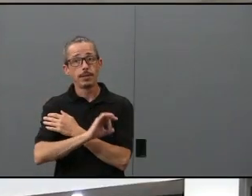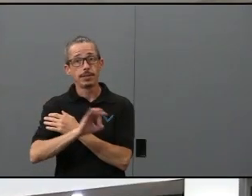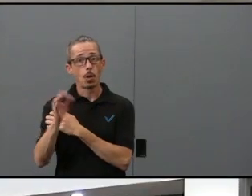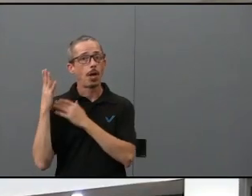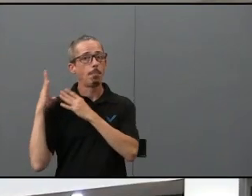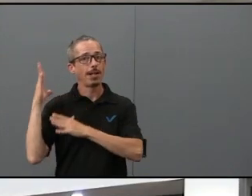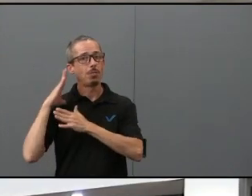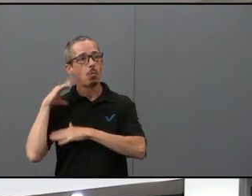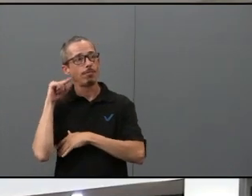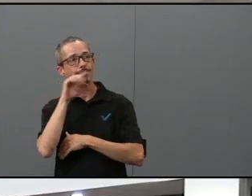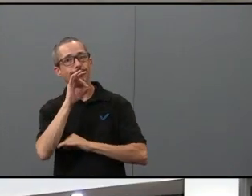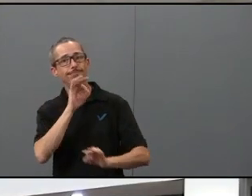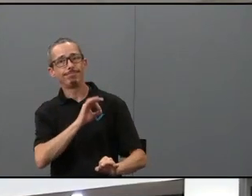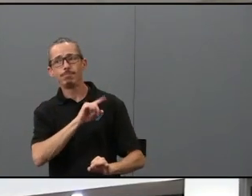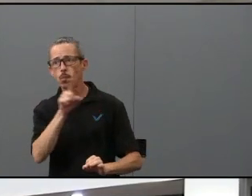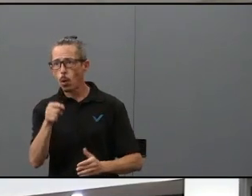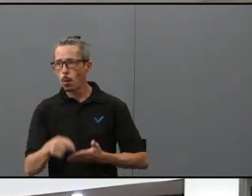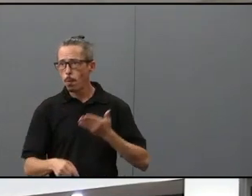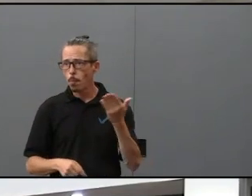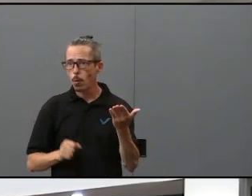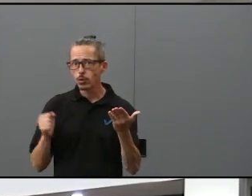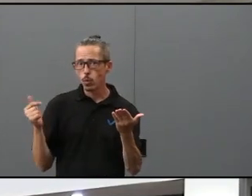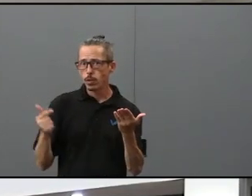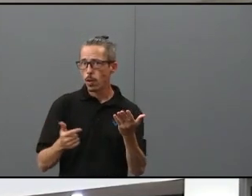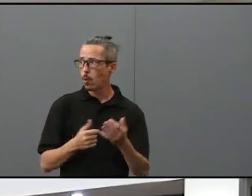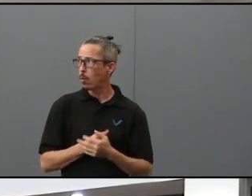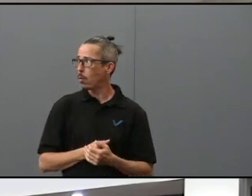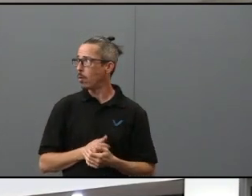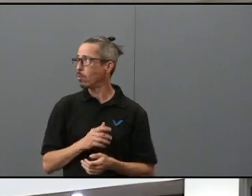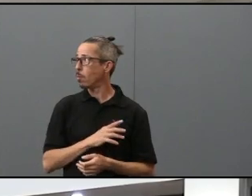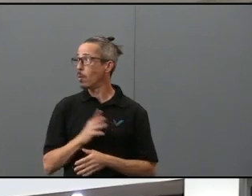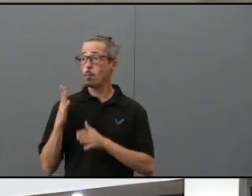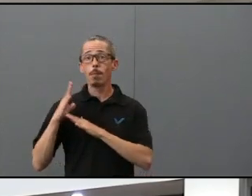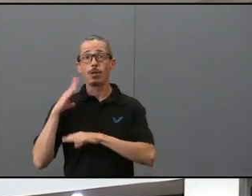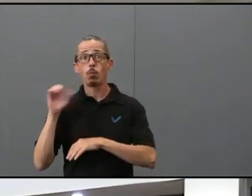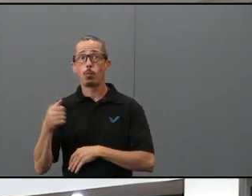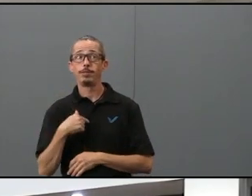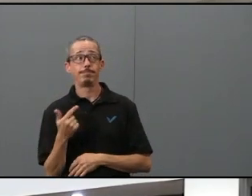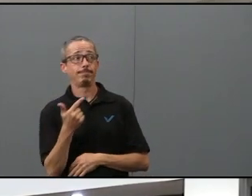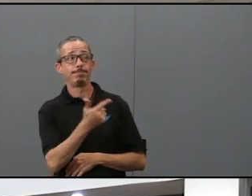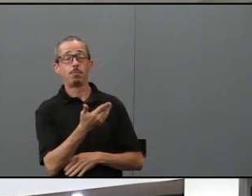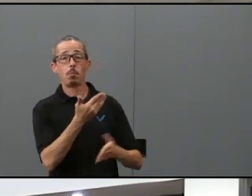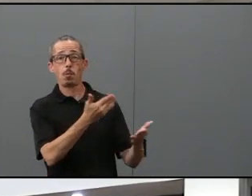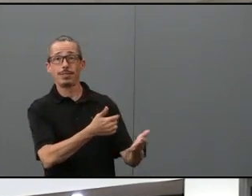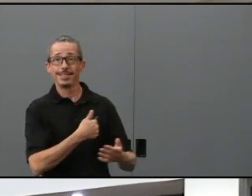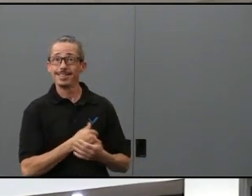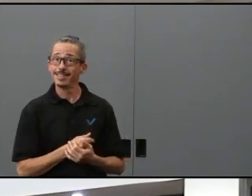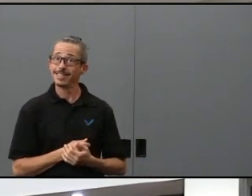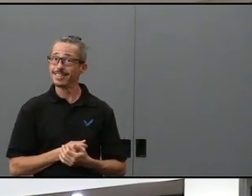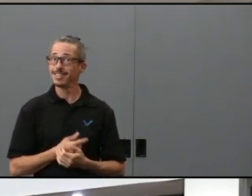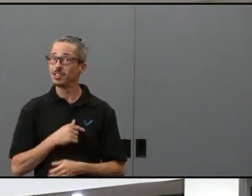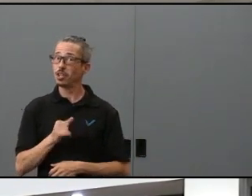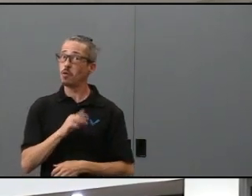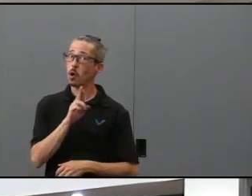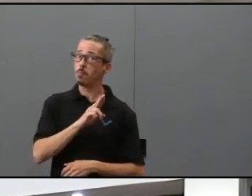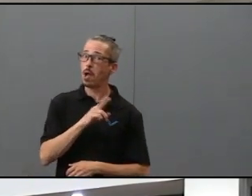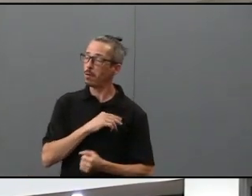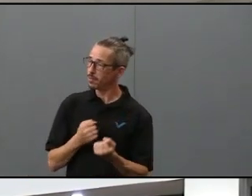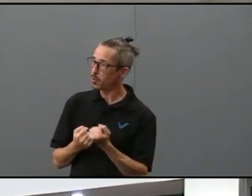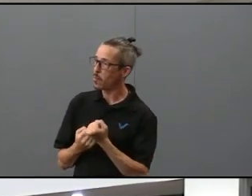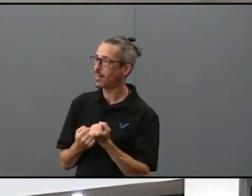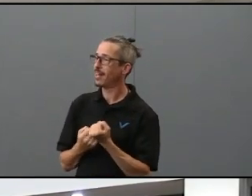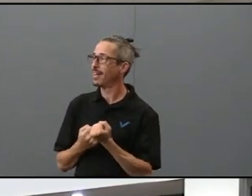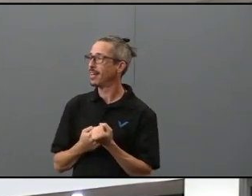patrimoine est-ce qu'il y a un proposeur un appuyur un amoureux du patrimoine je propose j'aurais été surpris de inve je une fè j'appuie merci